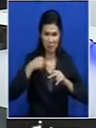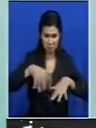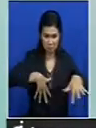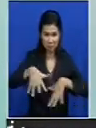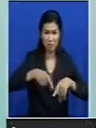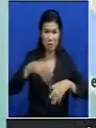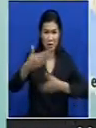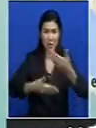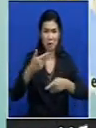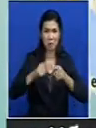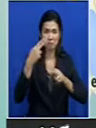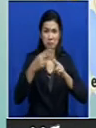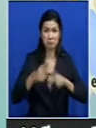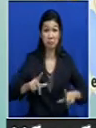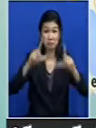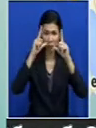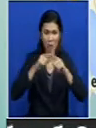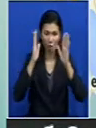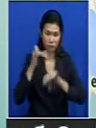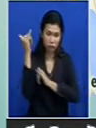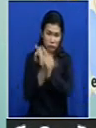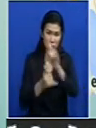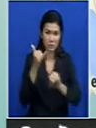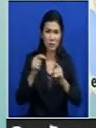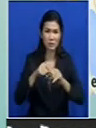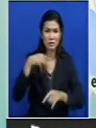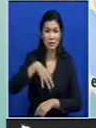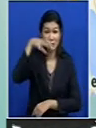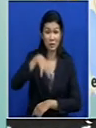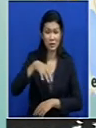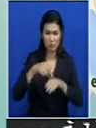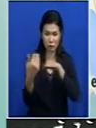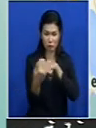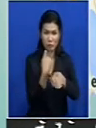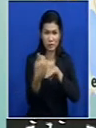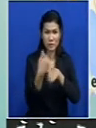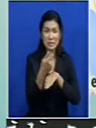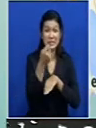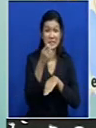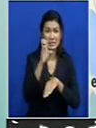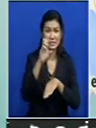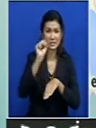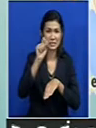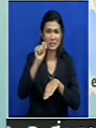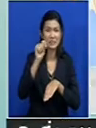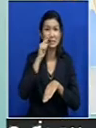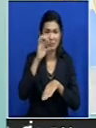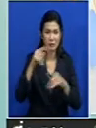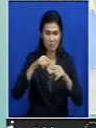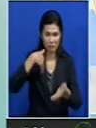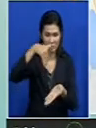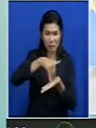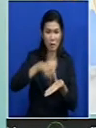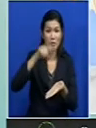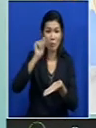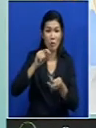ช้อปปิ้งแล้วก็เป็นแหล่งท่องเที่ยวสำคัญนะครับเวลานักท่องเที่ยวเดินทางไปก็คือบริเวณถนนกับอิสติกันนะครับก็เป็นแหล่งสำคัญใจกล